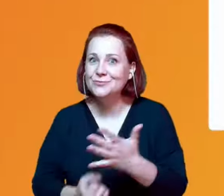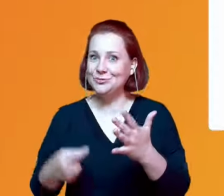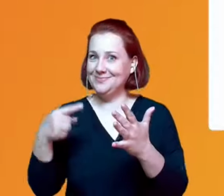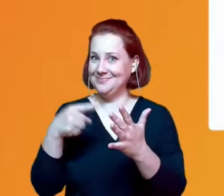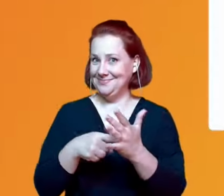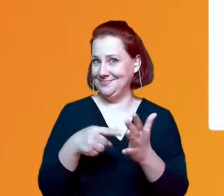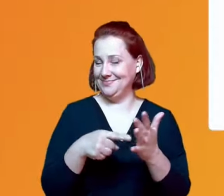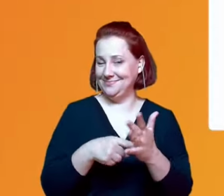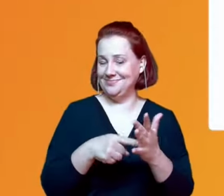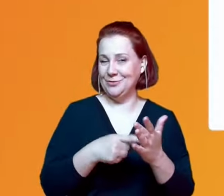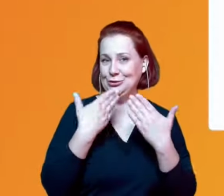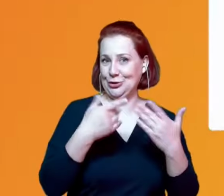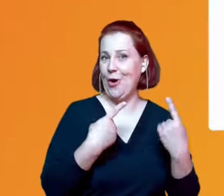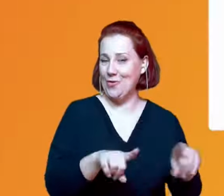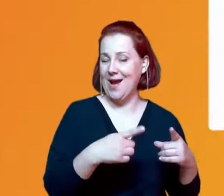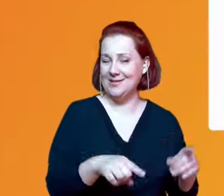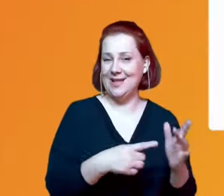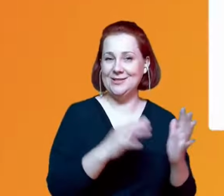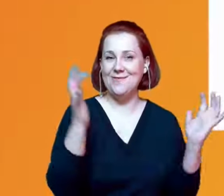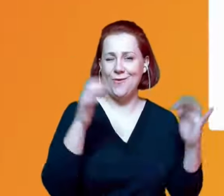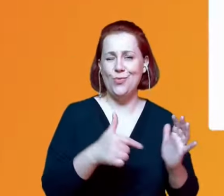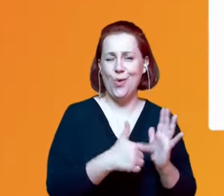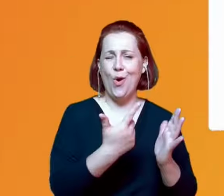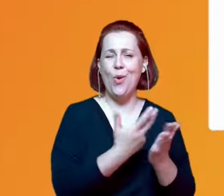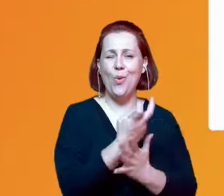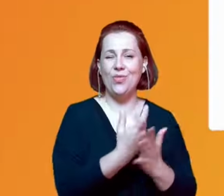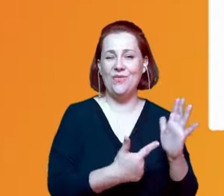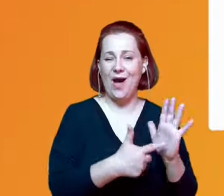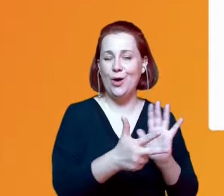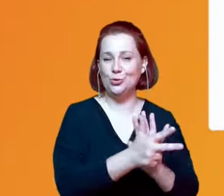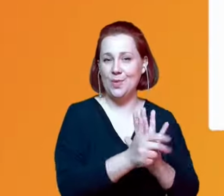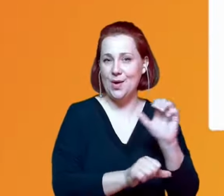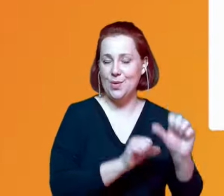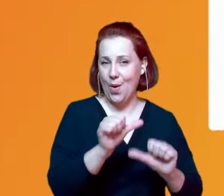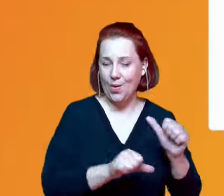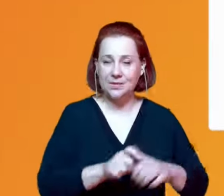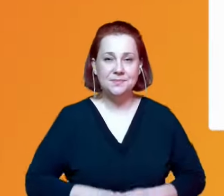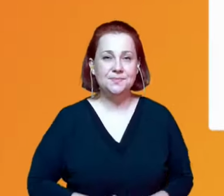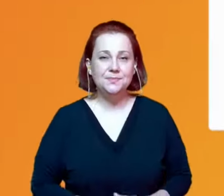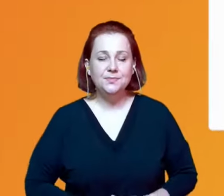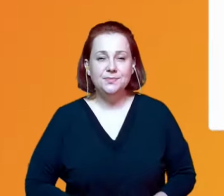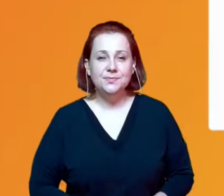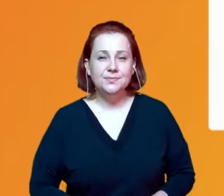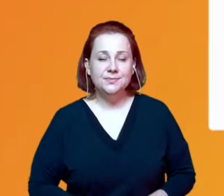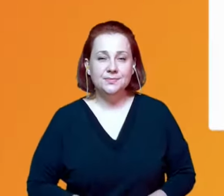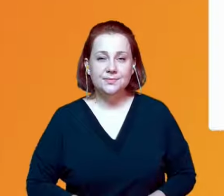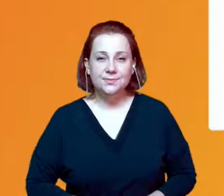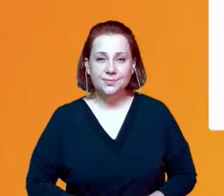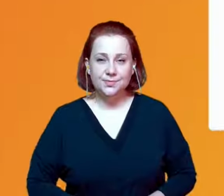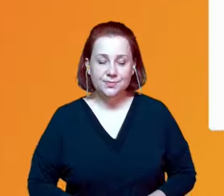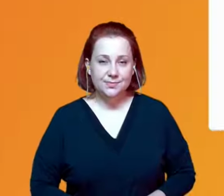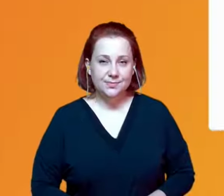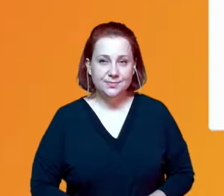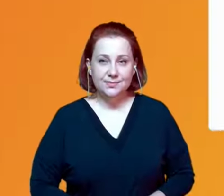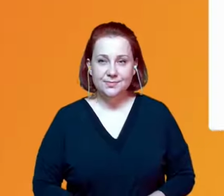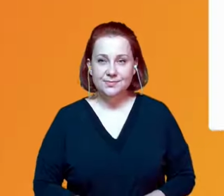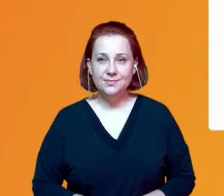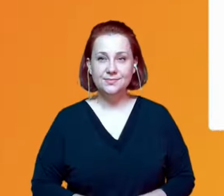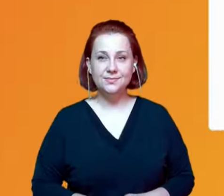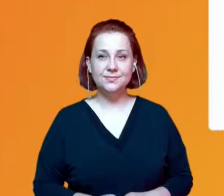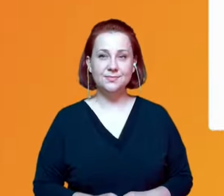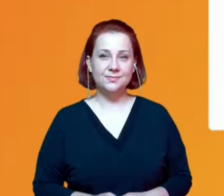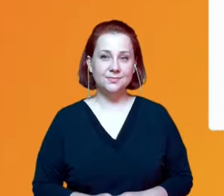organizacji forum wtedy w lutym 2018 roku. I muszę powiedzieć, że aż